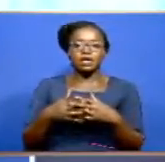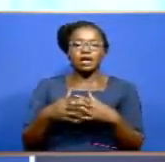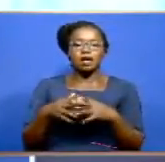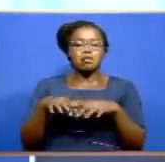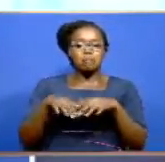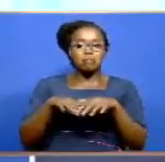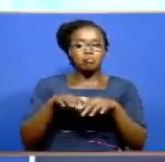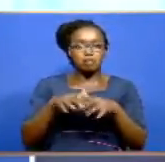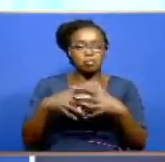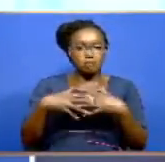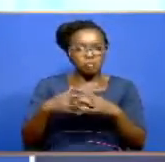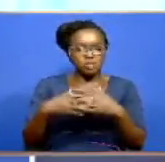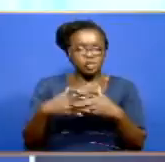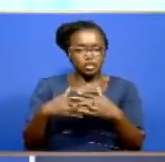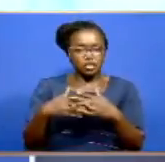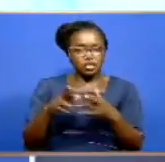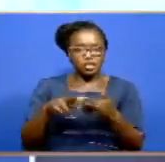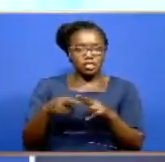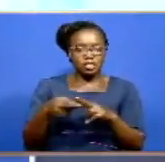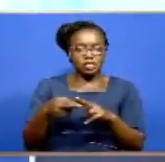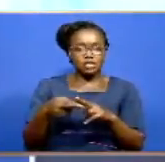machines related to